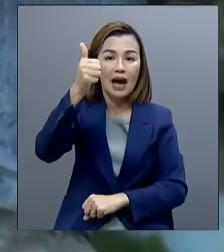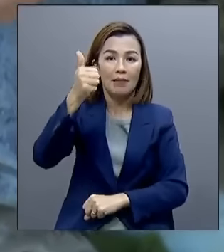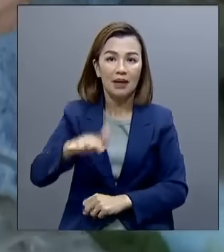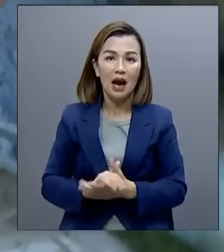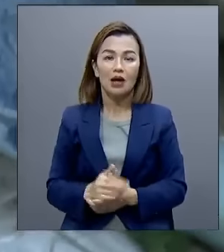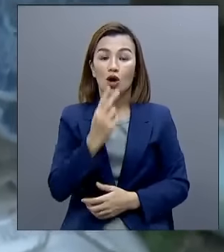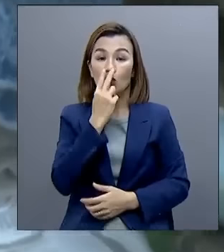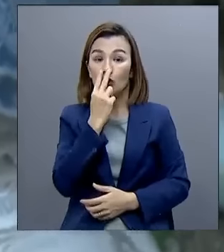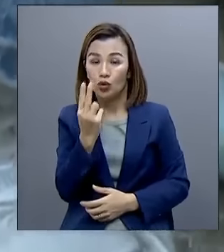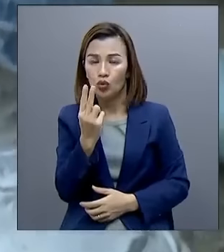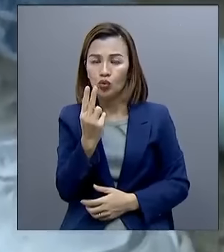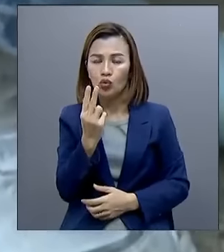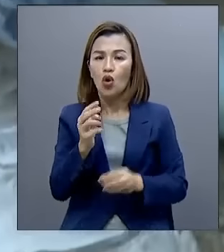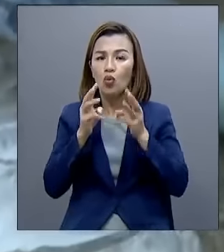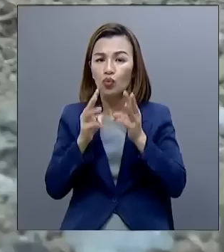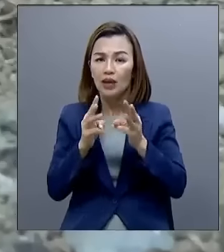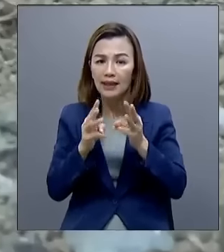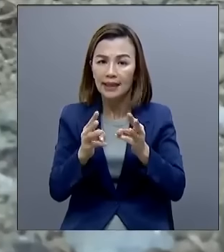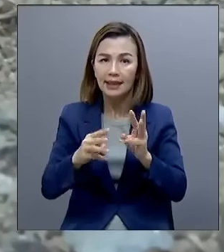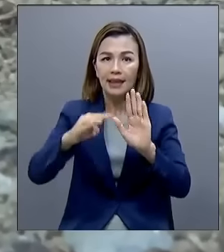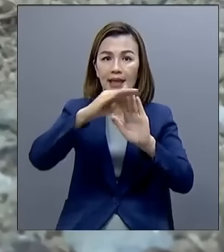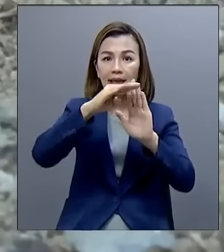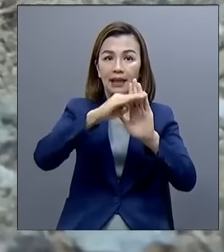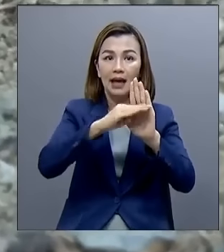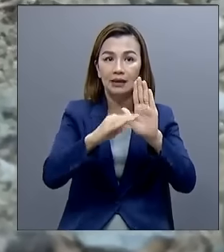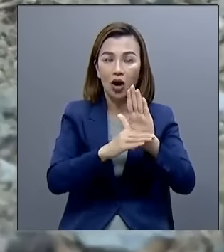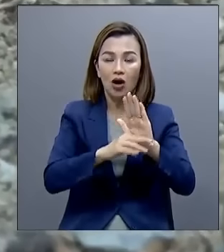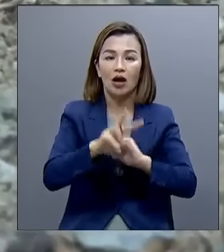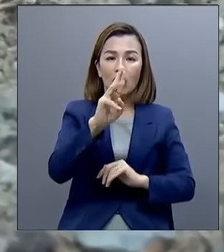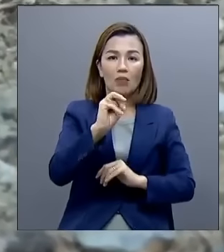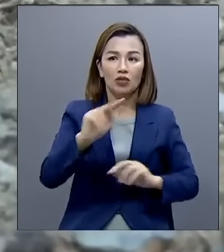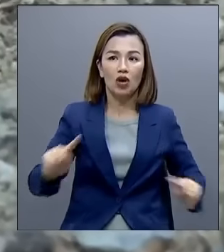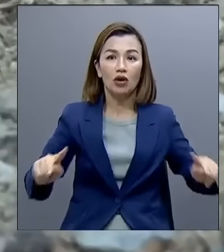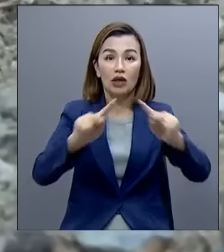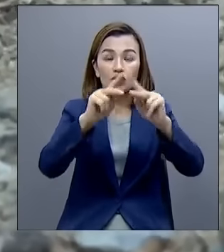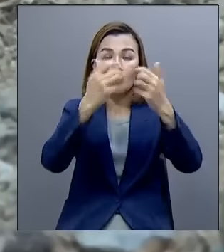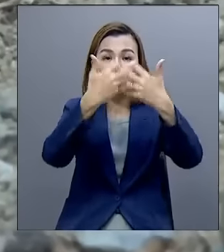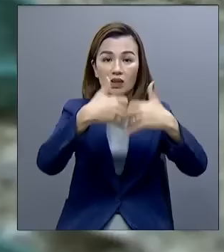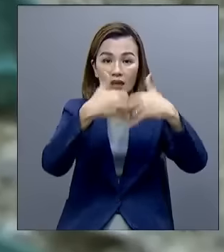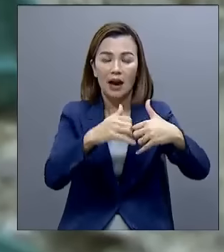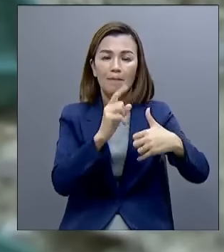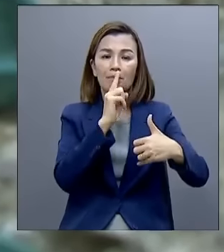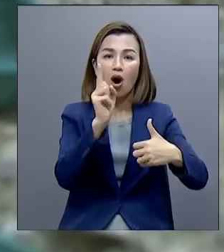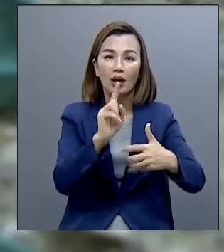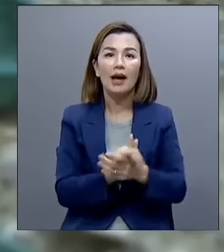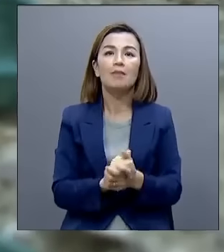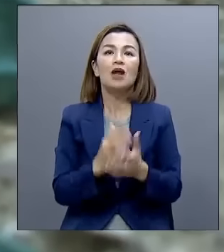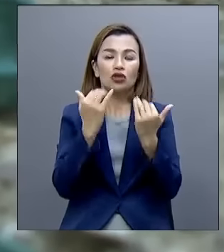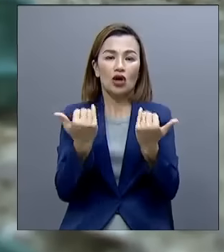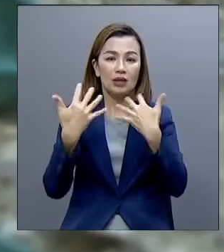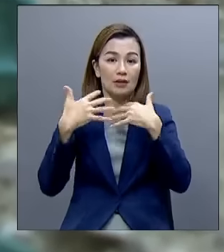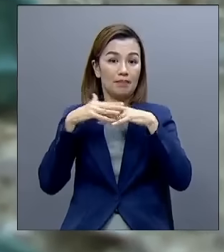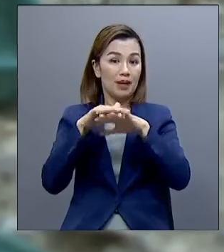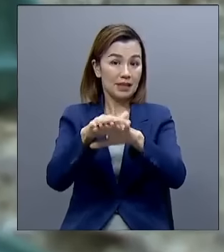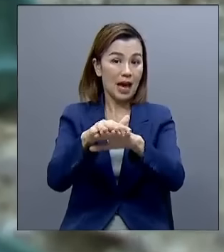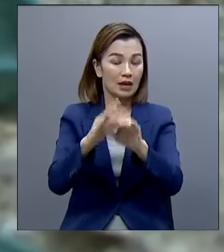ากนางสาวพิมพัทราวิชัยกุลรัฐมนตรีว่าการกระทรวงอุตสาหกรรมนะคะว่าก็อยู่ระหว่างประสานงานกับหน่วย